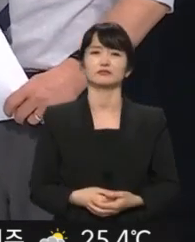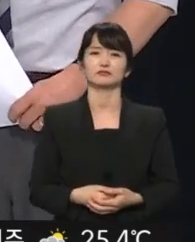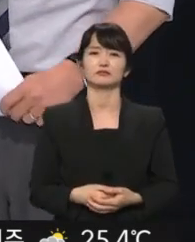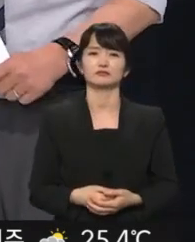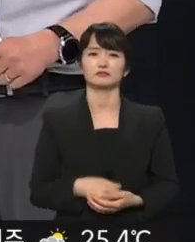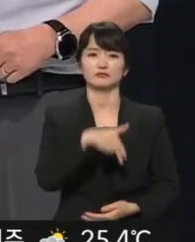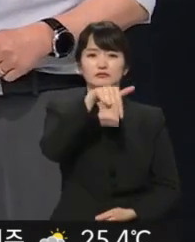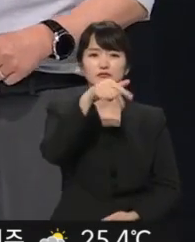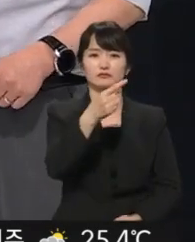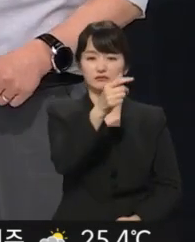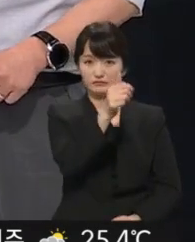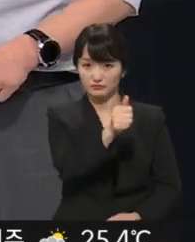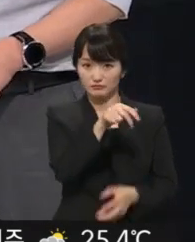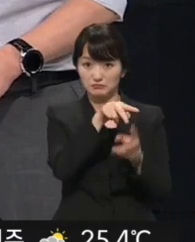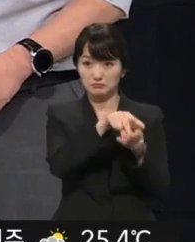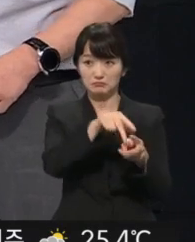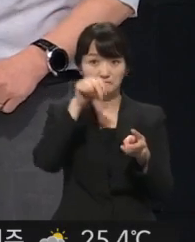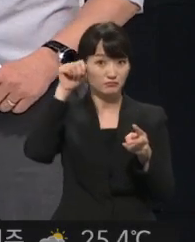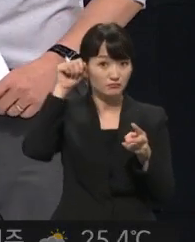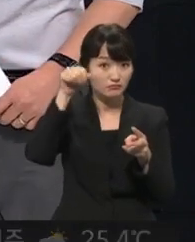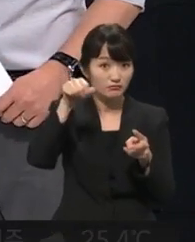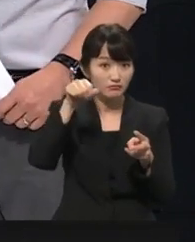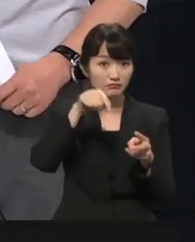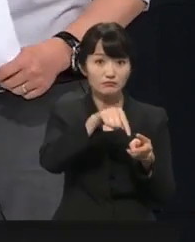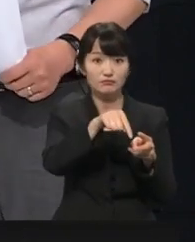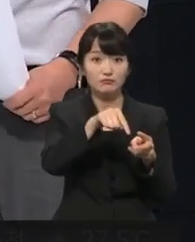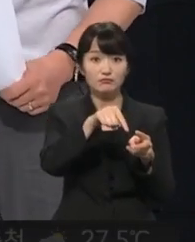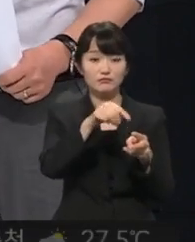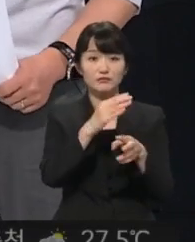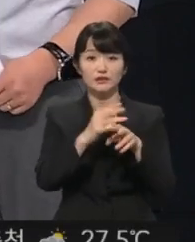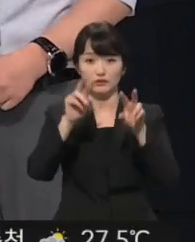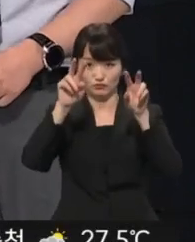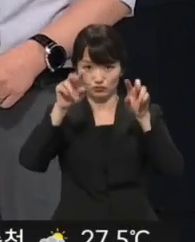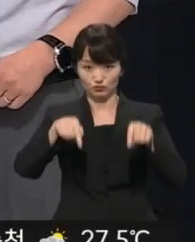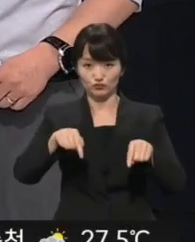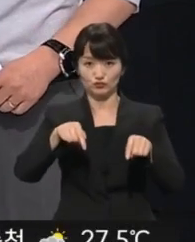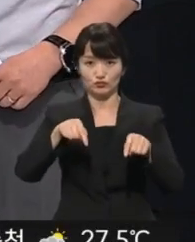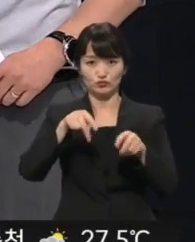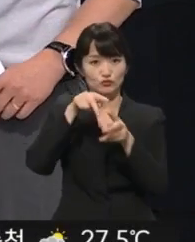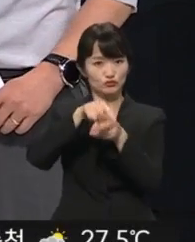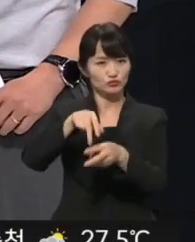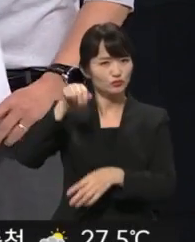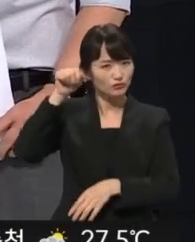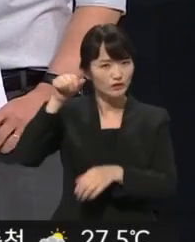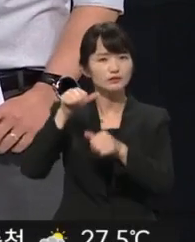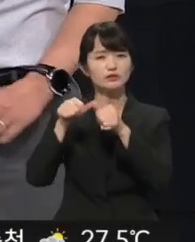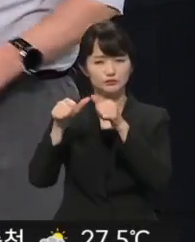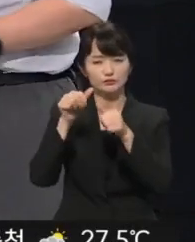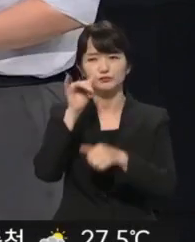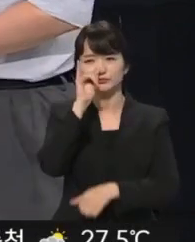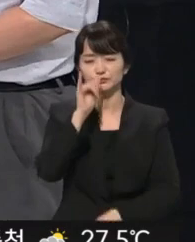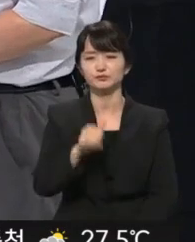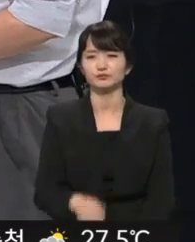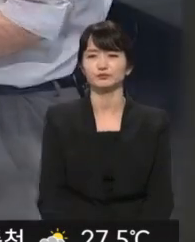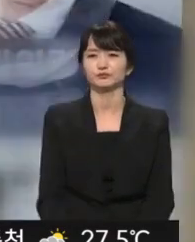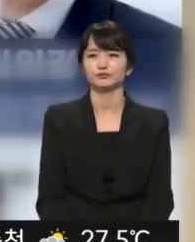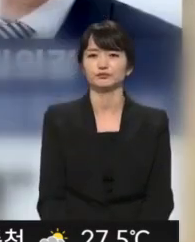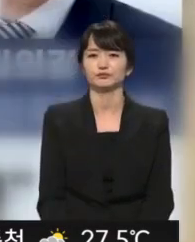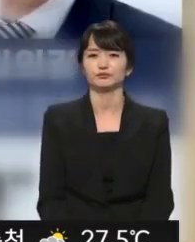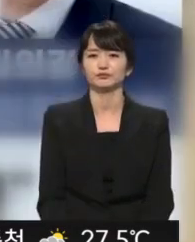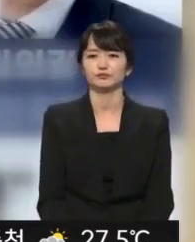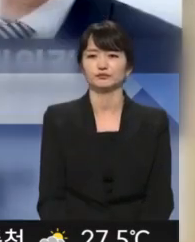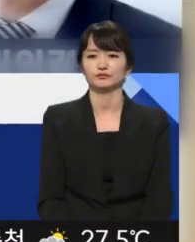그래서일까요? 조 전 장관이 출마를 하더라도 무소속으로 나설 거란 이야기도 나오는데요.